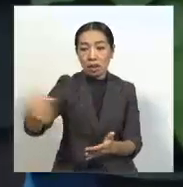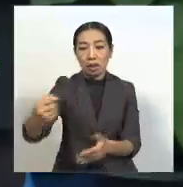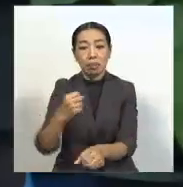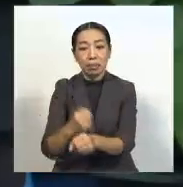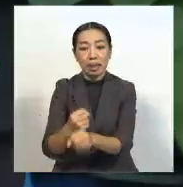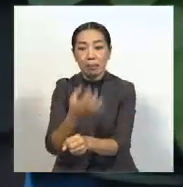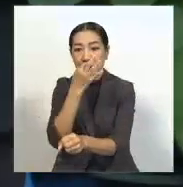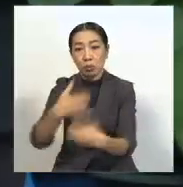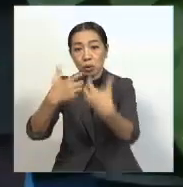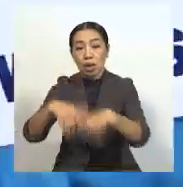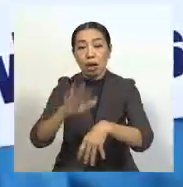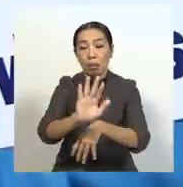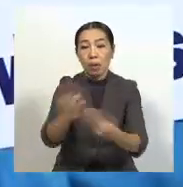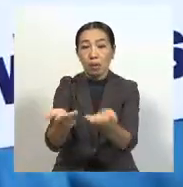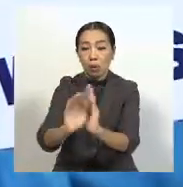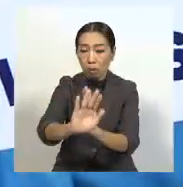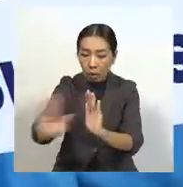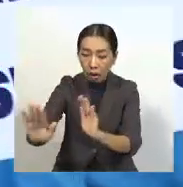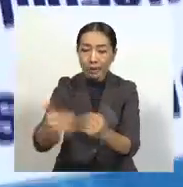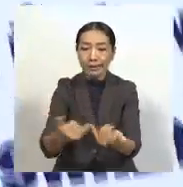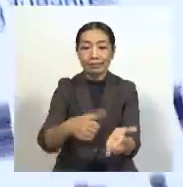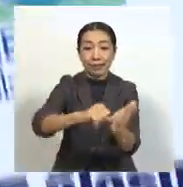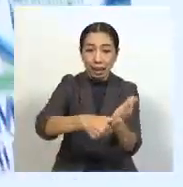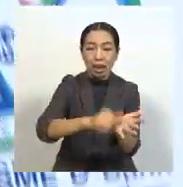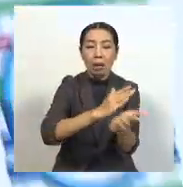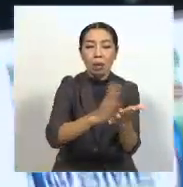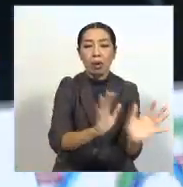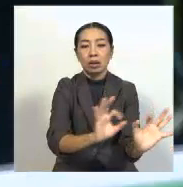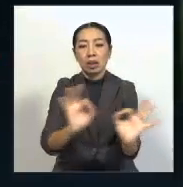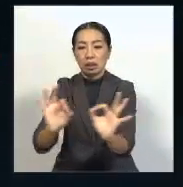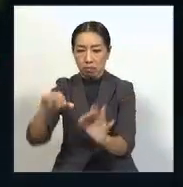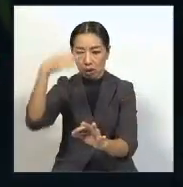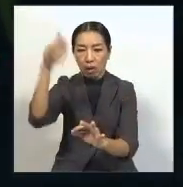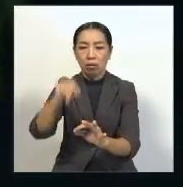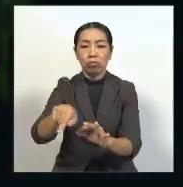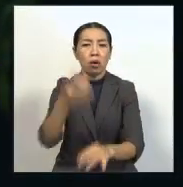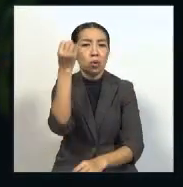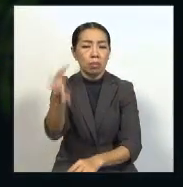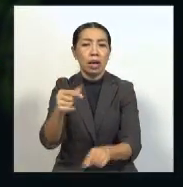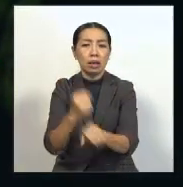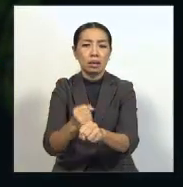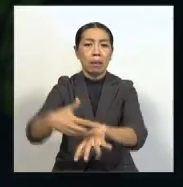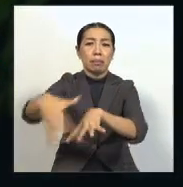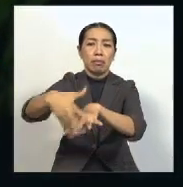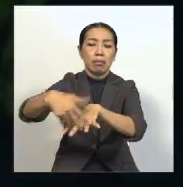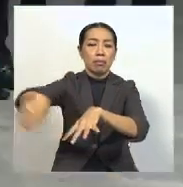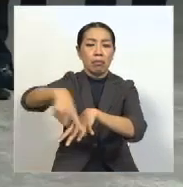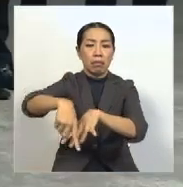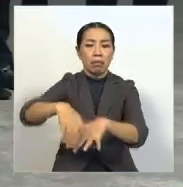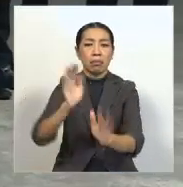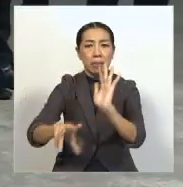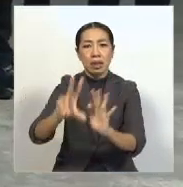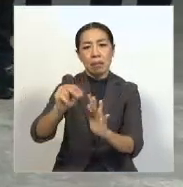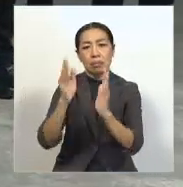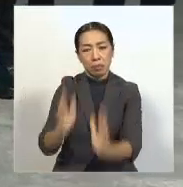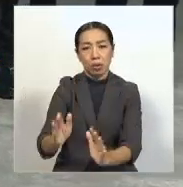ริมอาชีพอุตสาหกรรมในครอบครัวและหัตถกรรมซึ่งส่วนใหญ่เป็นอุตสาหกรรมจักสานนะครับจำนวนกว่า30รายรว